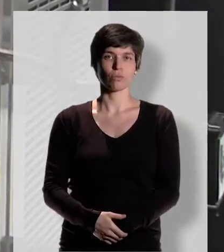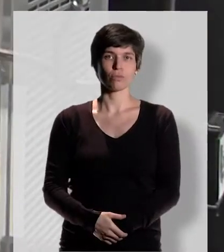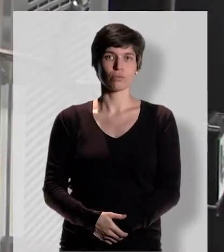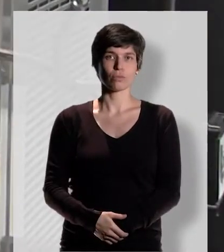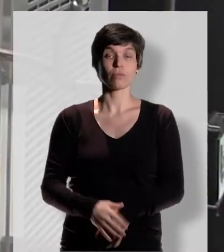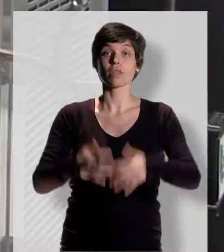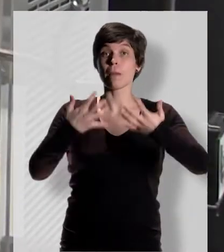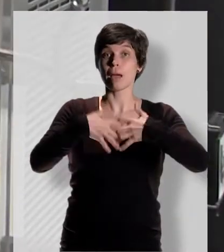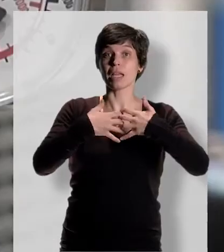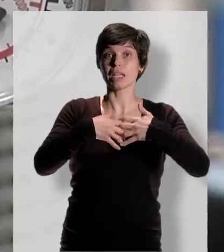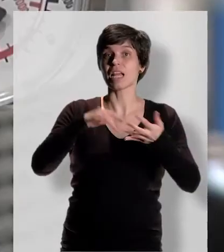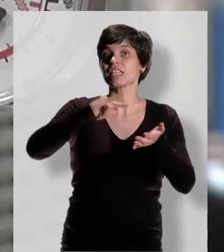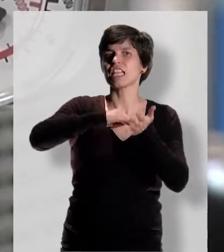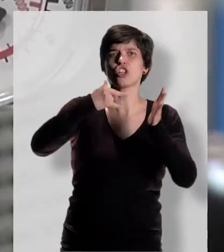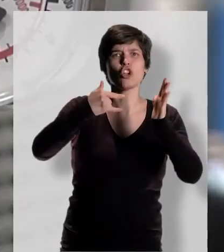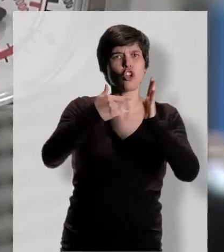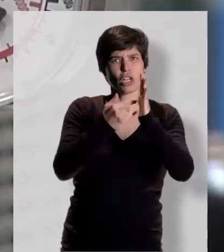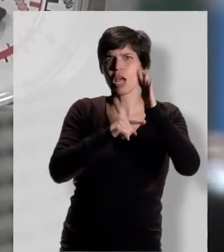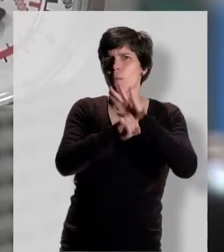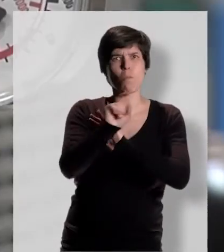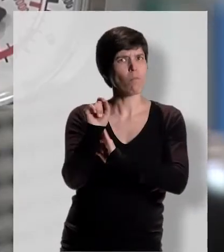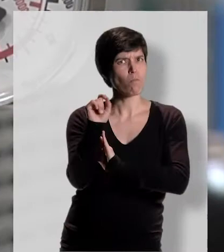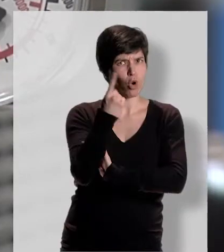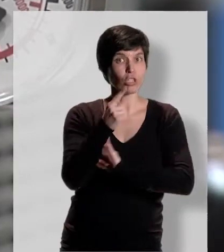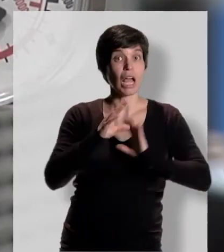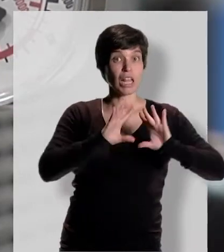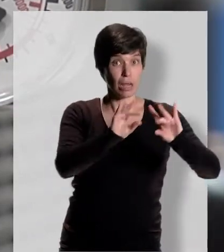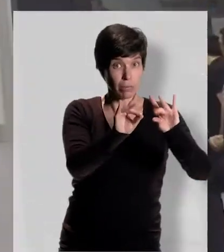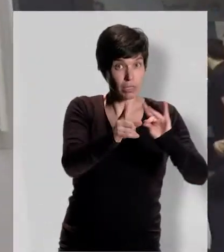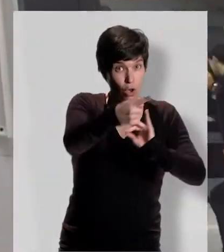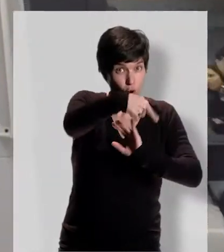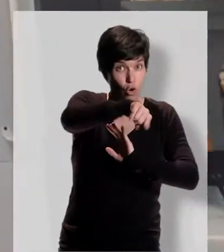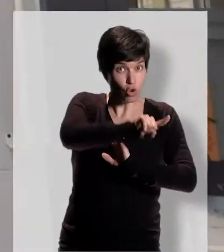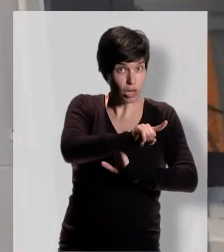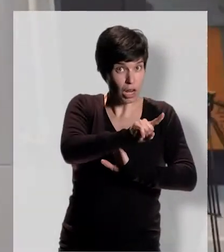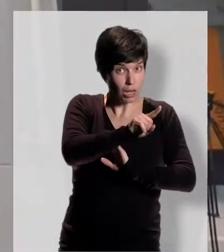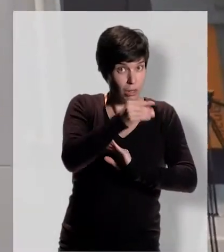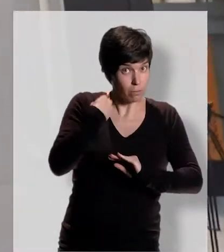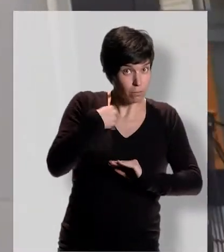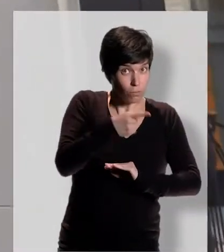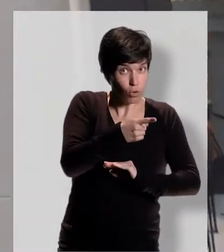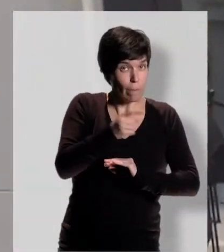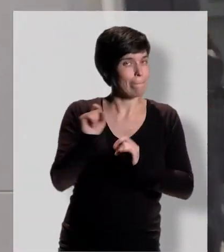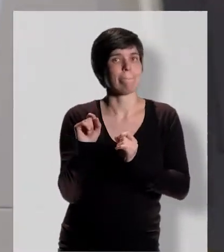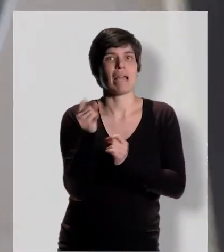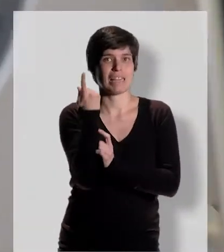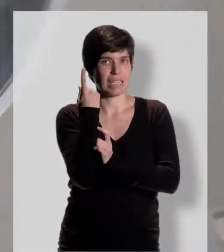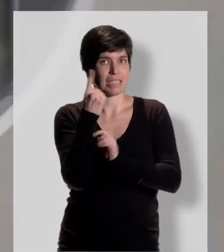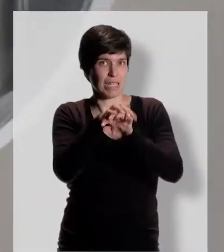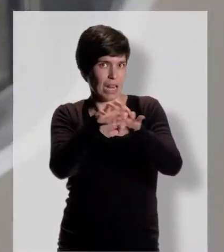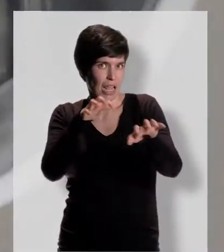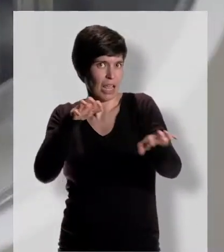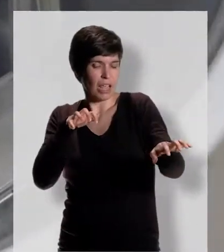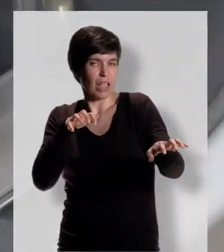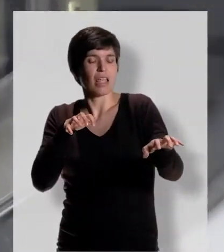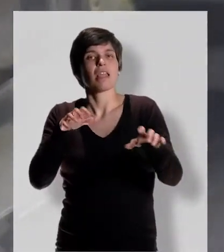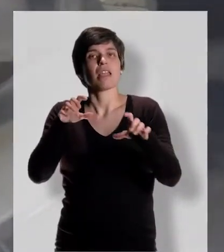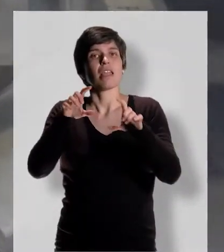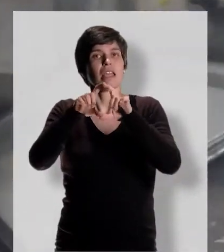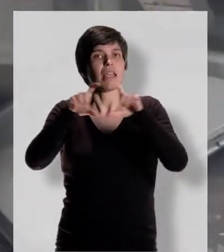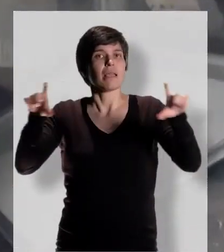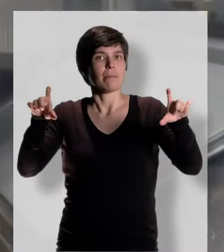Batez ere euskal enpresetan garatutako punta-puntako teknologia duten makinekin ari dira lanean, eta enpresen